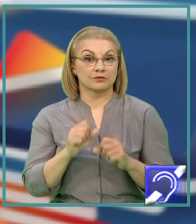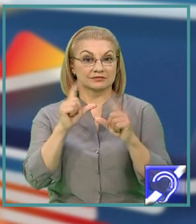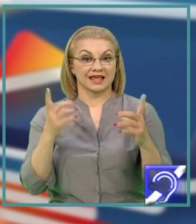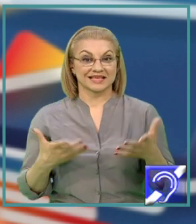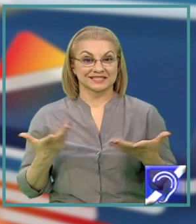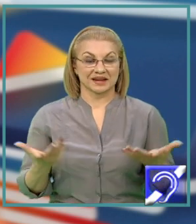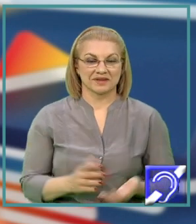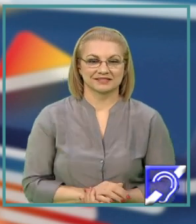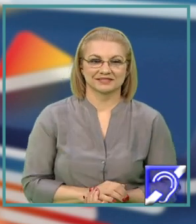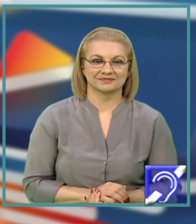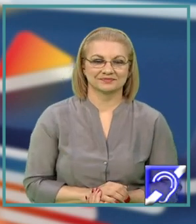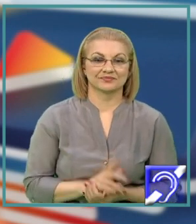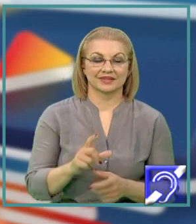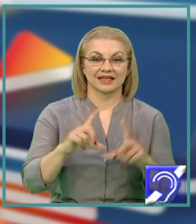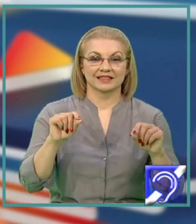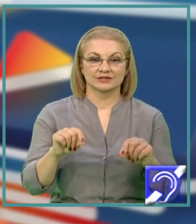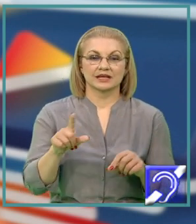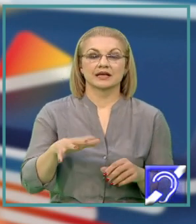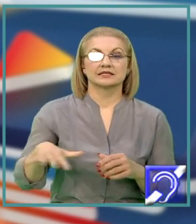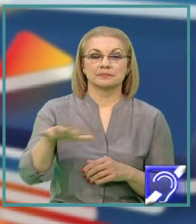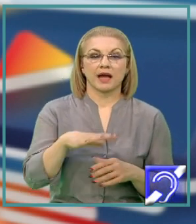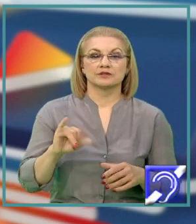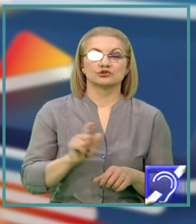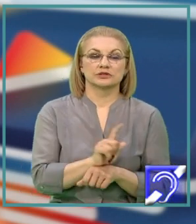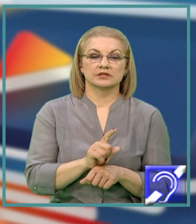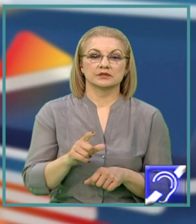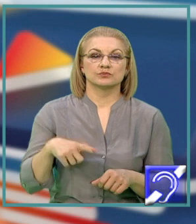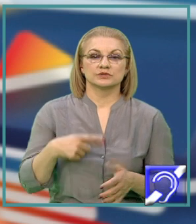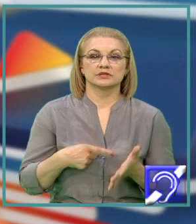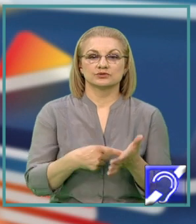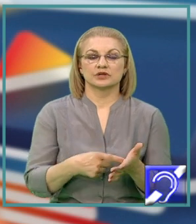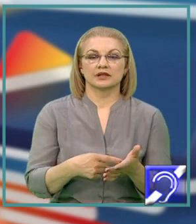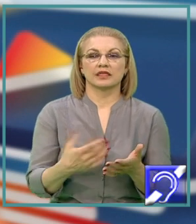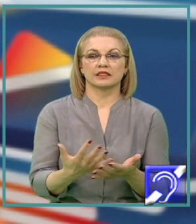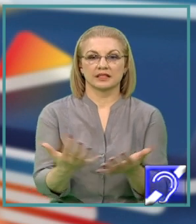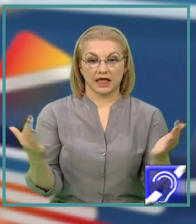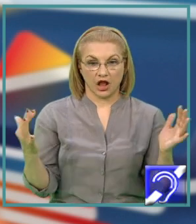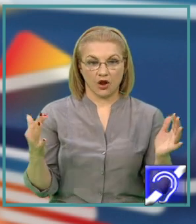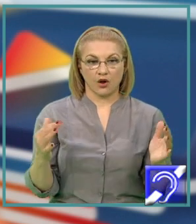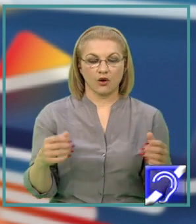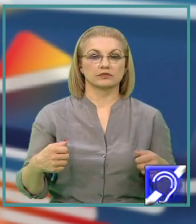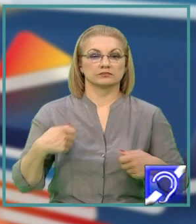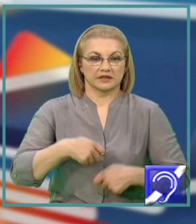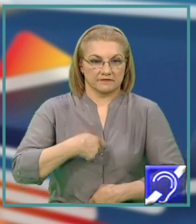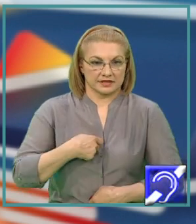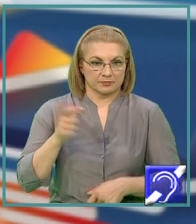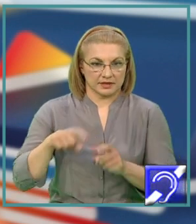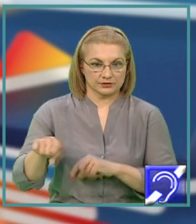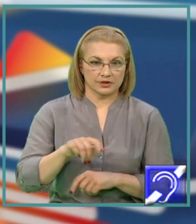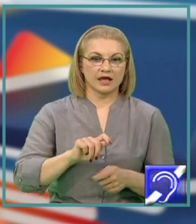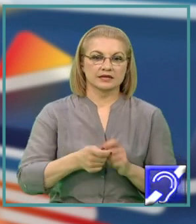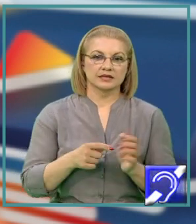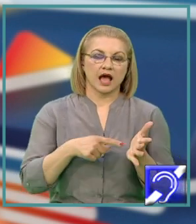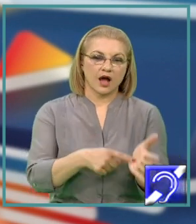retorice. În textul dramatic, spațiul și timpul sunt sugerate prin elementele de decor, prin vestimentația personajelor sau precizate